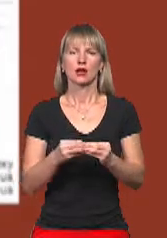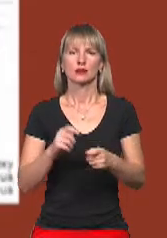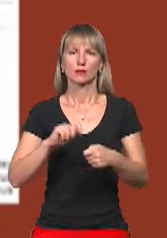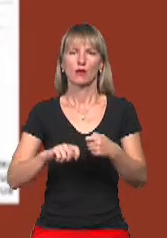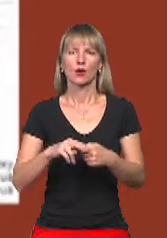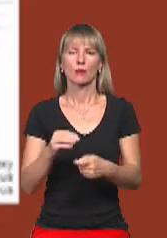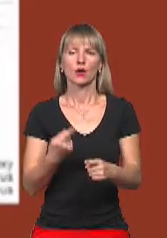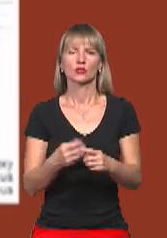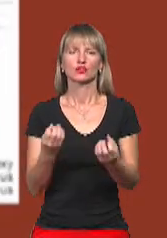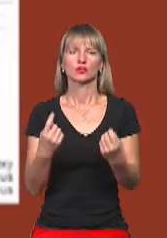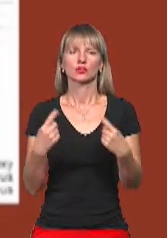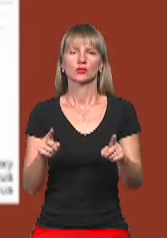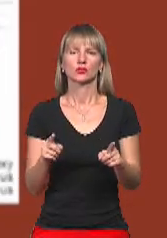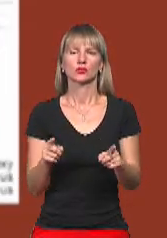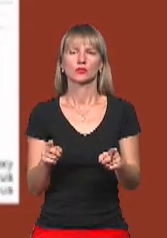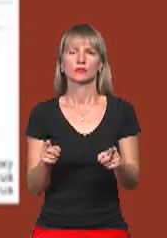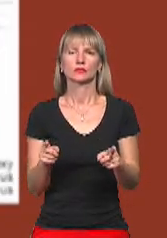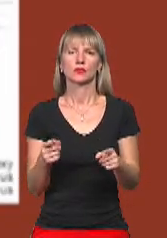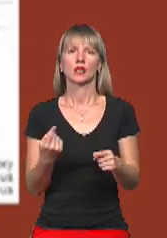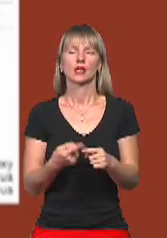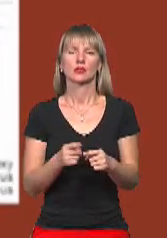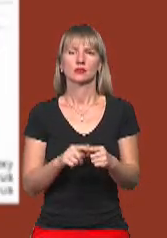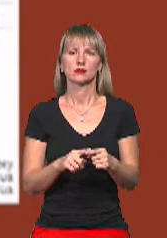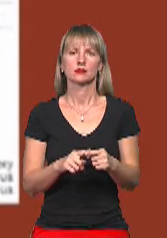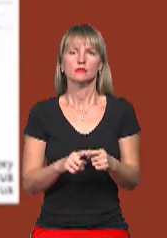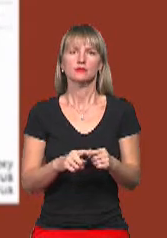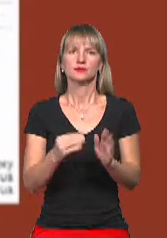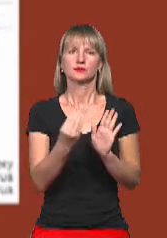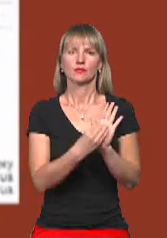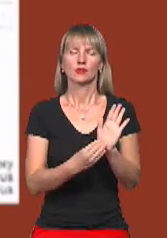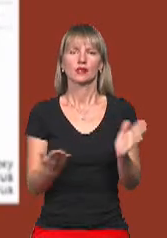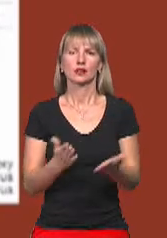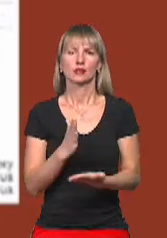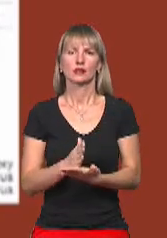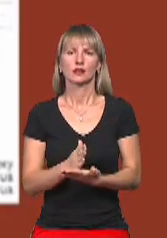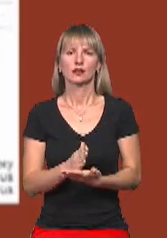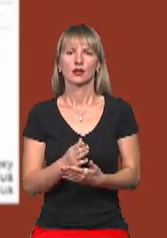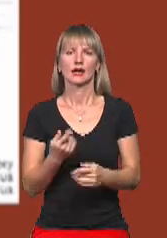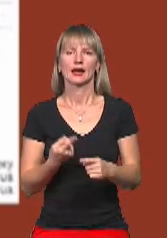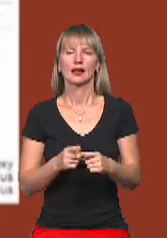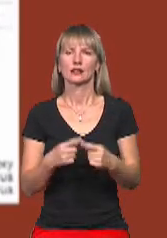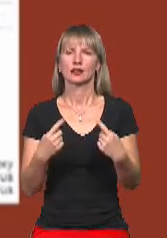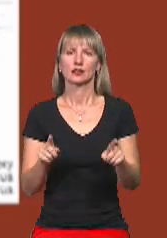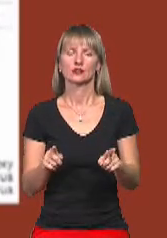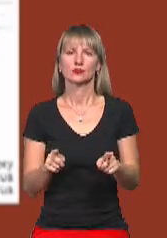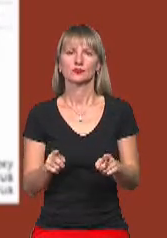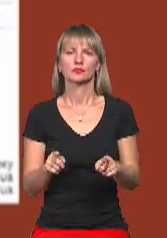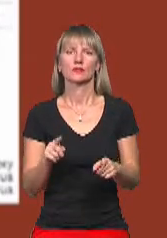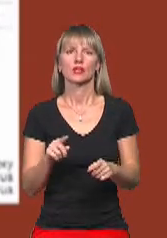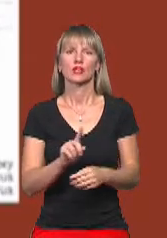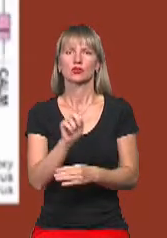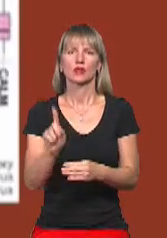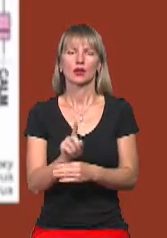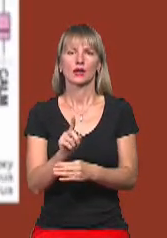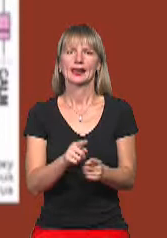цим. Інший ще, будь ласка. А це взагалі це ці дані, це які гістограми. Вони дають? Ні, це гістограма, це зовсім інше. Ні, там, де погодинний